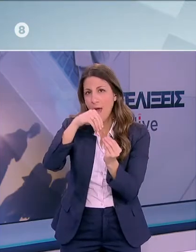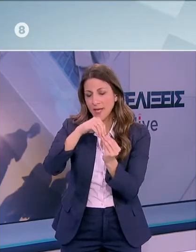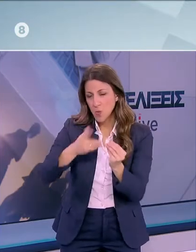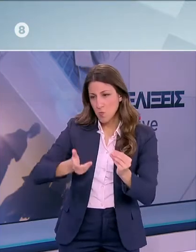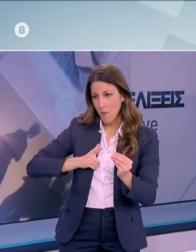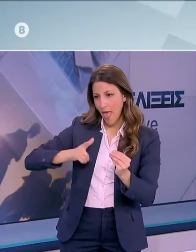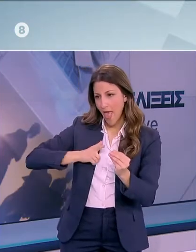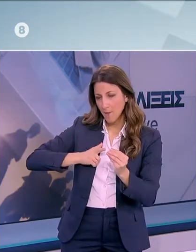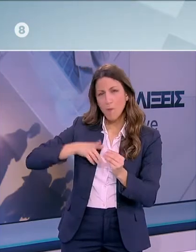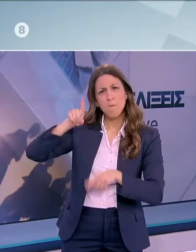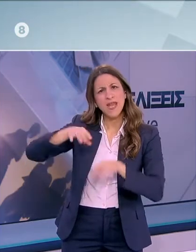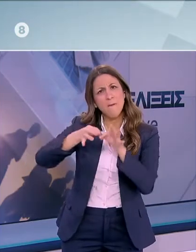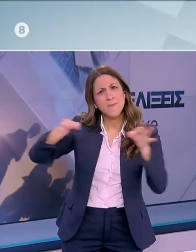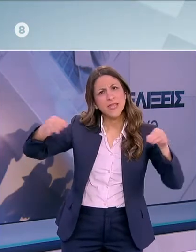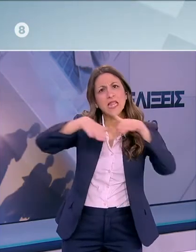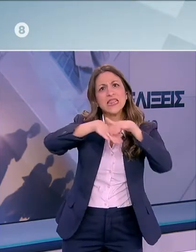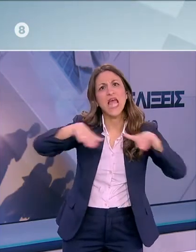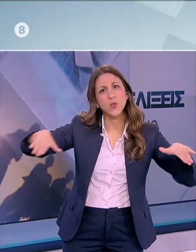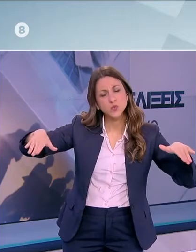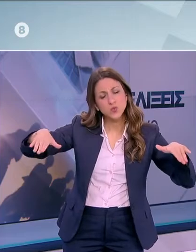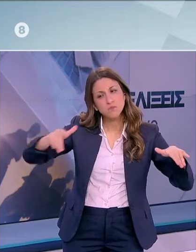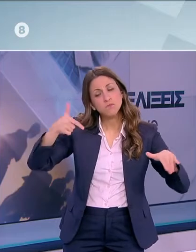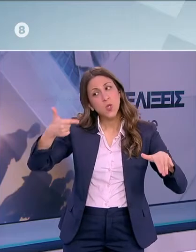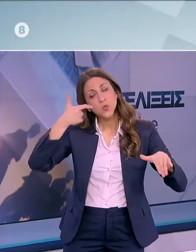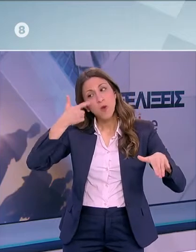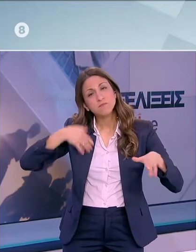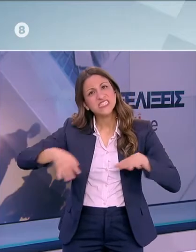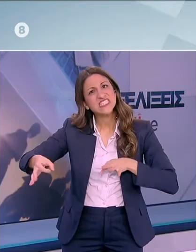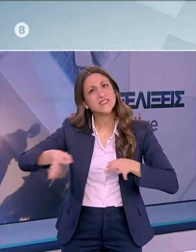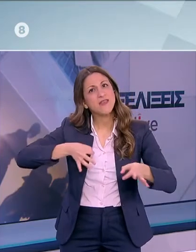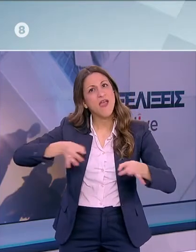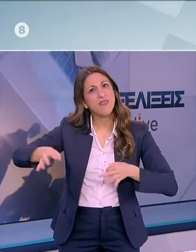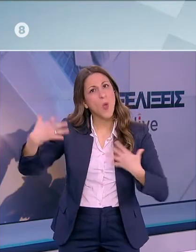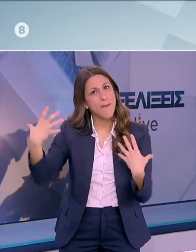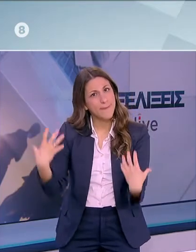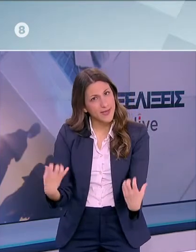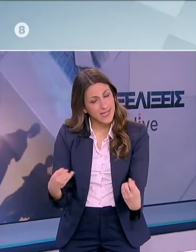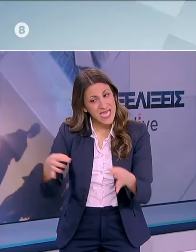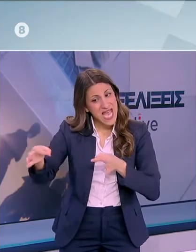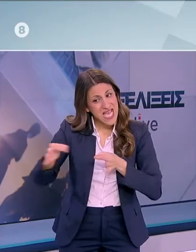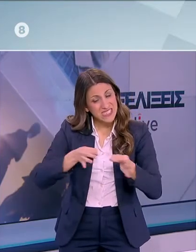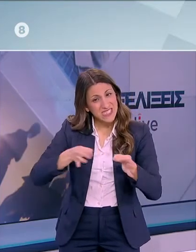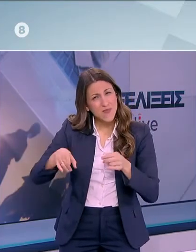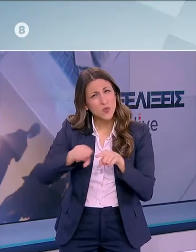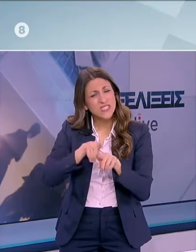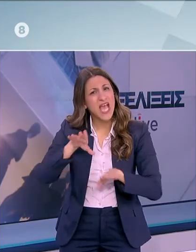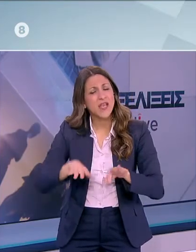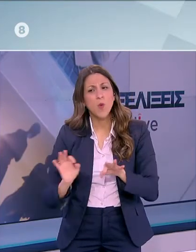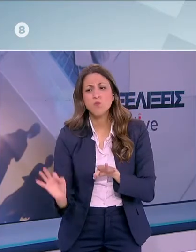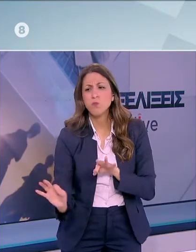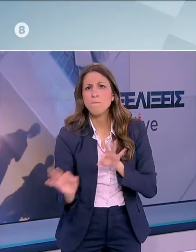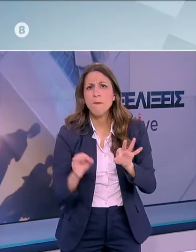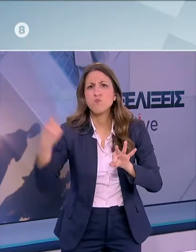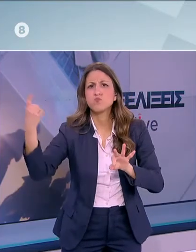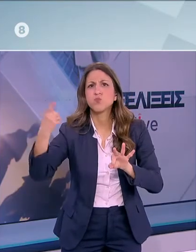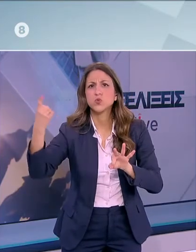έχει ανακοινωθεί η άρση ορισμένων μέτρων, στο πλαίσιο της διαμόρφωσης του σχετικού σχεδίου και με βάση τα υπάρχοντα επιδημιολογικά στοιχεία,